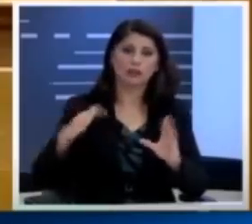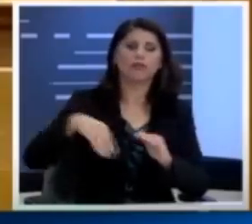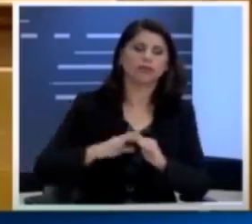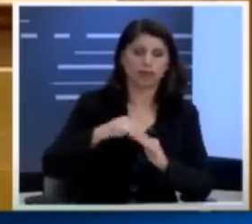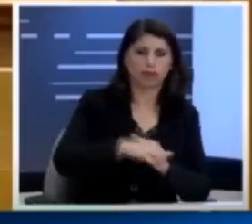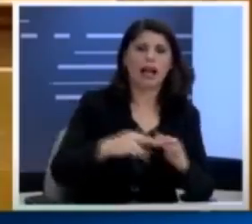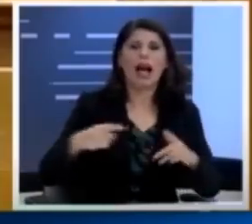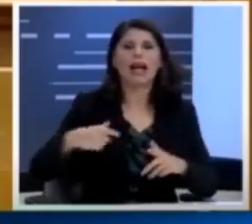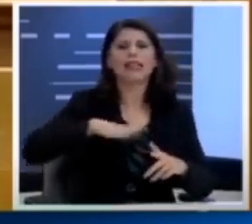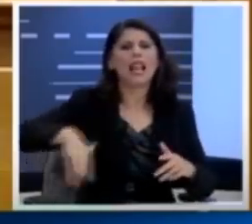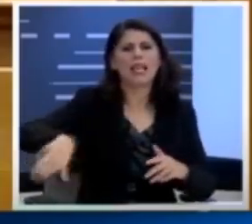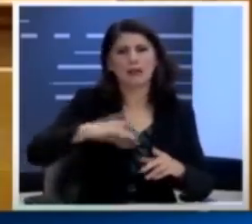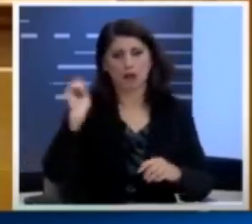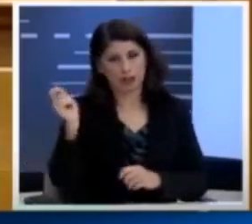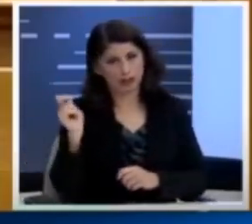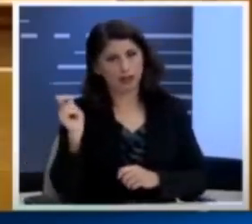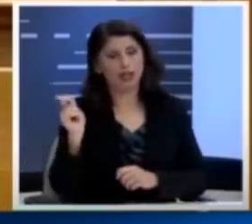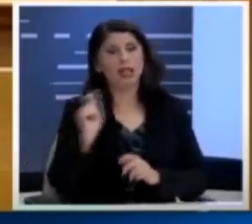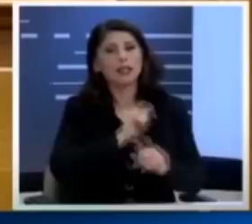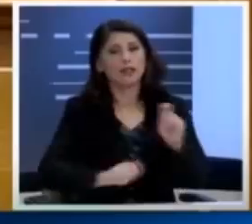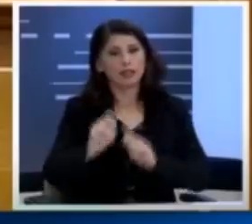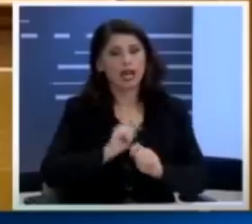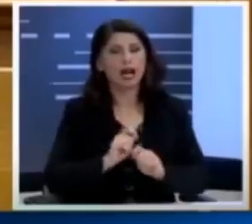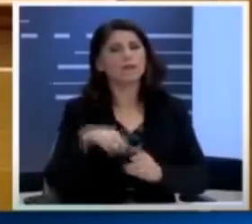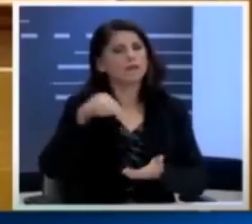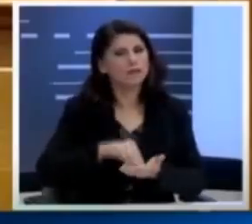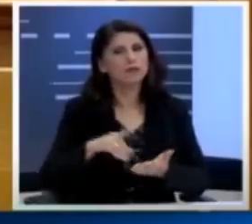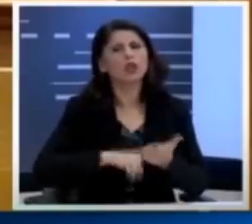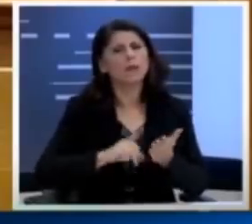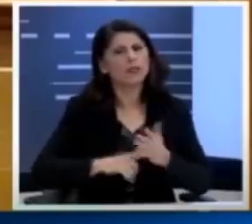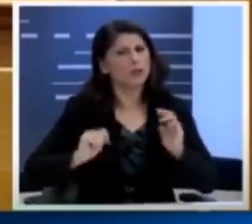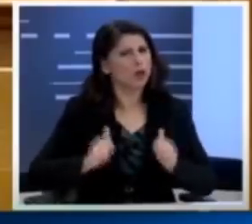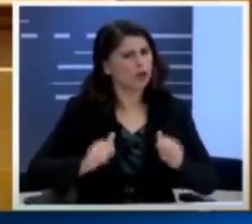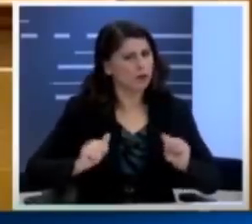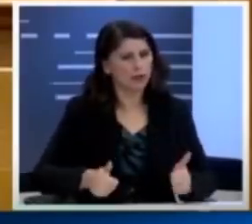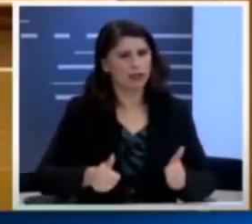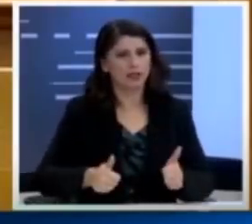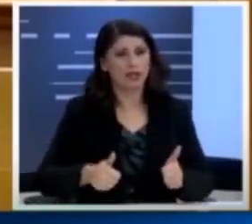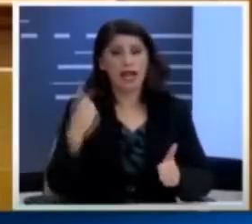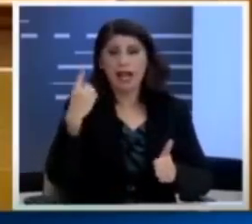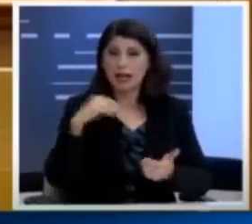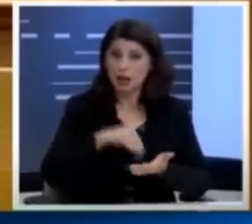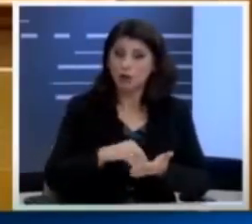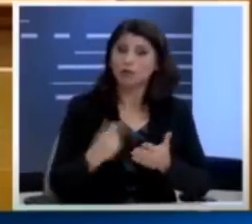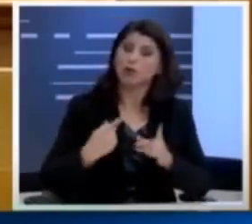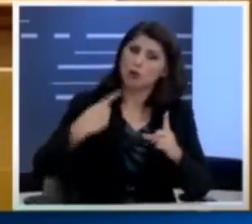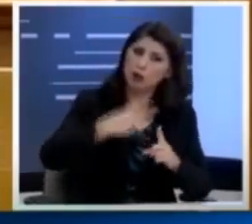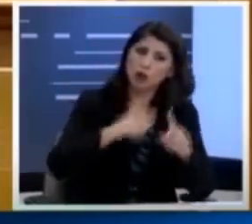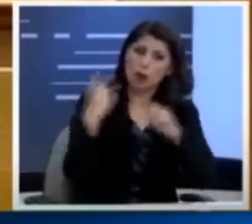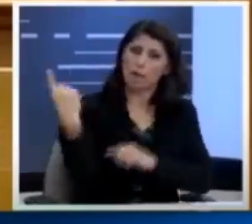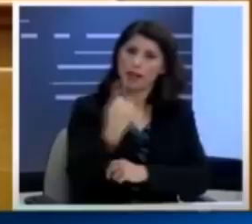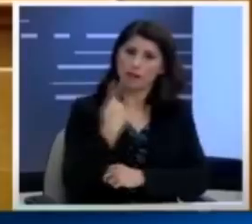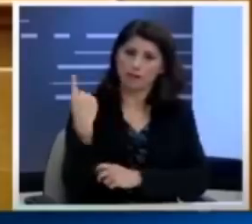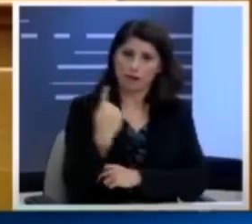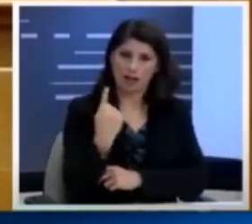την αντιλαϊκή πολιτική και διαμορφώνει με αλλεπάλληλες νομοθετικές πρωτοβουλίες ένα ακόμη πιο ευνοϊκό